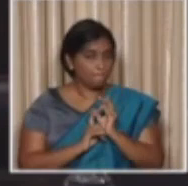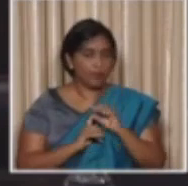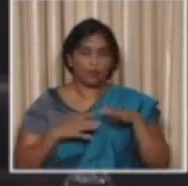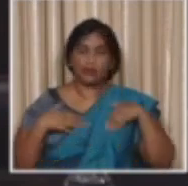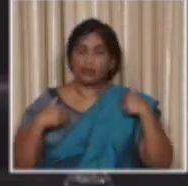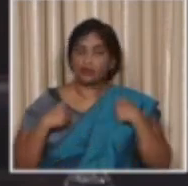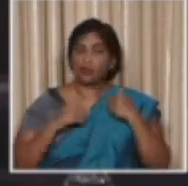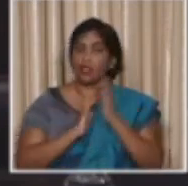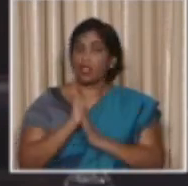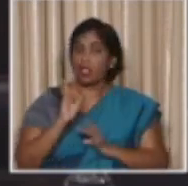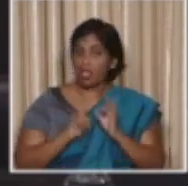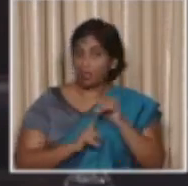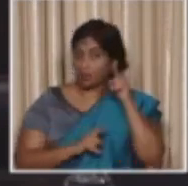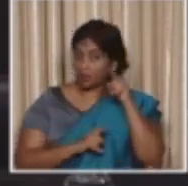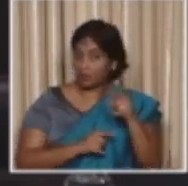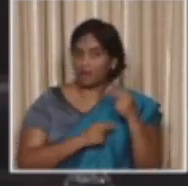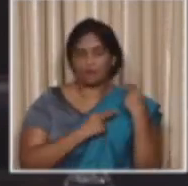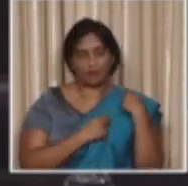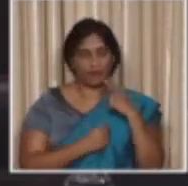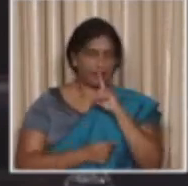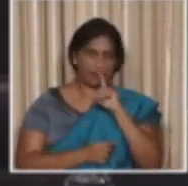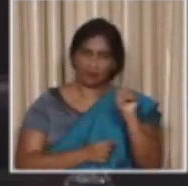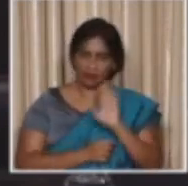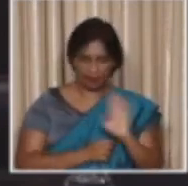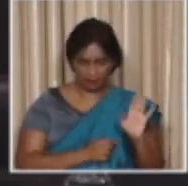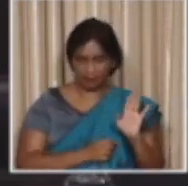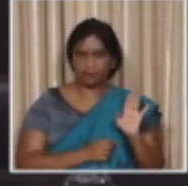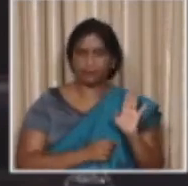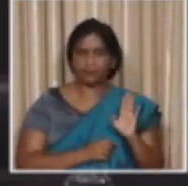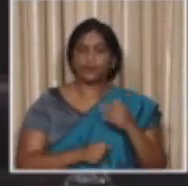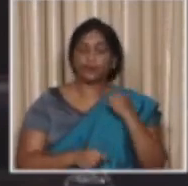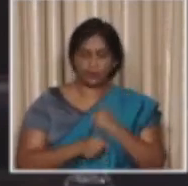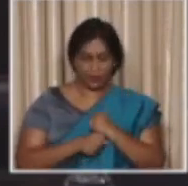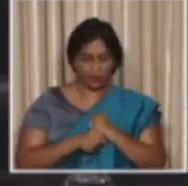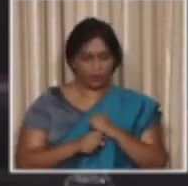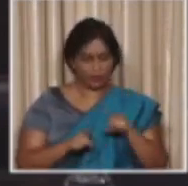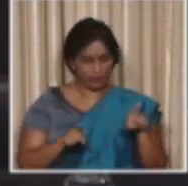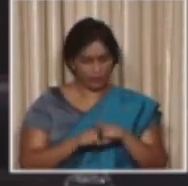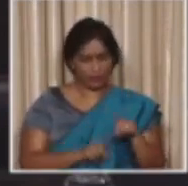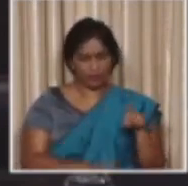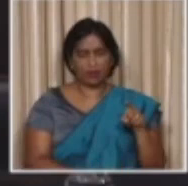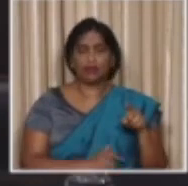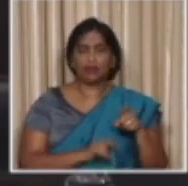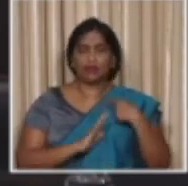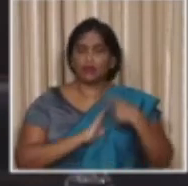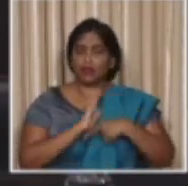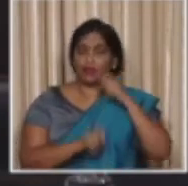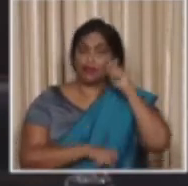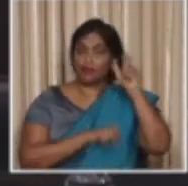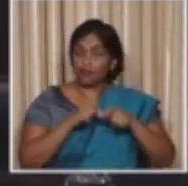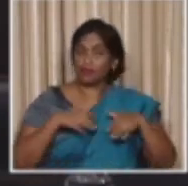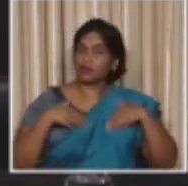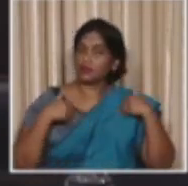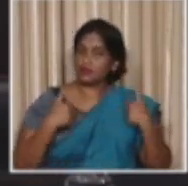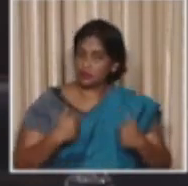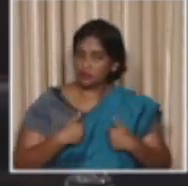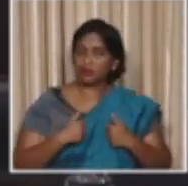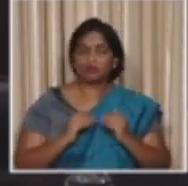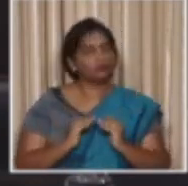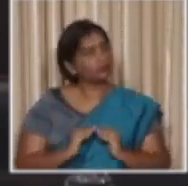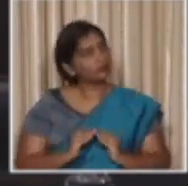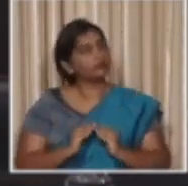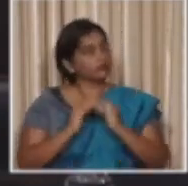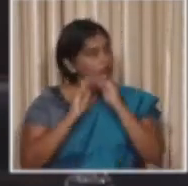සෞඛ්‍ය අමාත්‍යතුමාම වග කියන්න ඕනේ කියලා අපි හිතන්නේ නැහැ ආණ්ඩුවක් විදිහට රටේ ජනතාවගේ සෞඛ්‍ය නගා